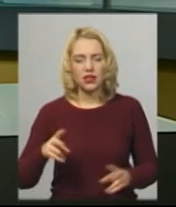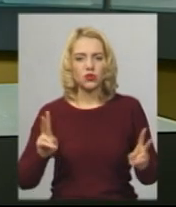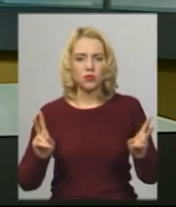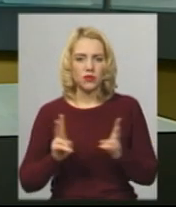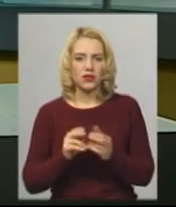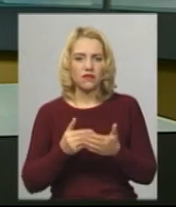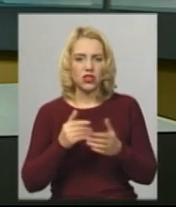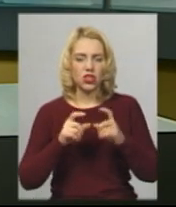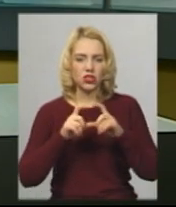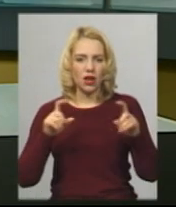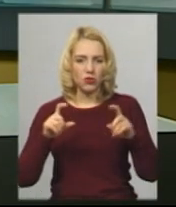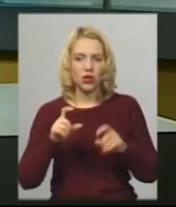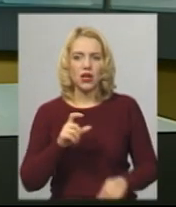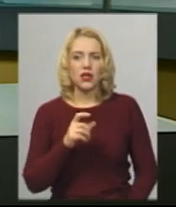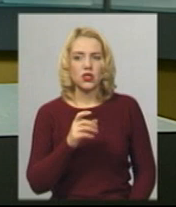супротиву.